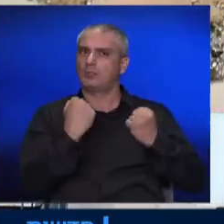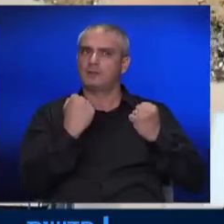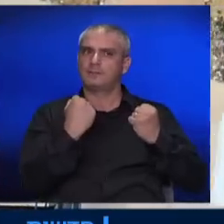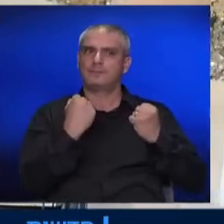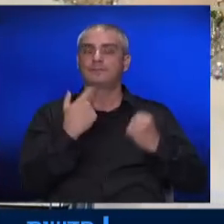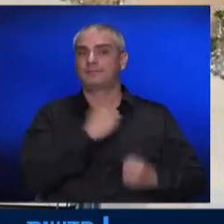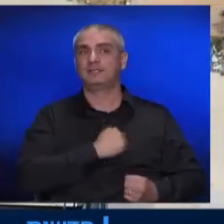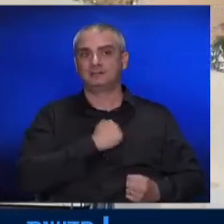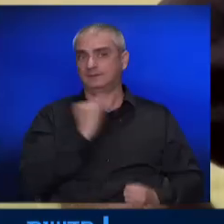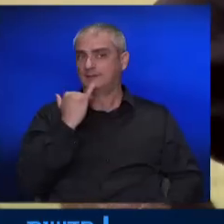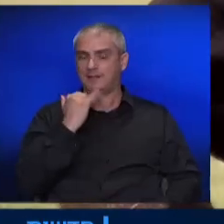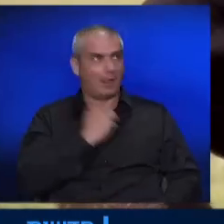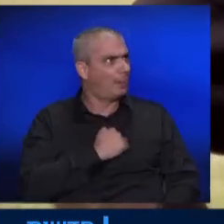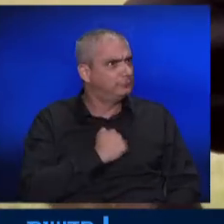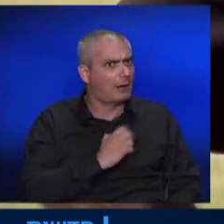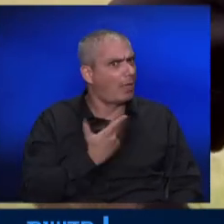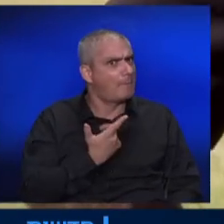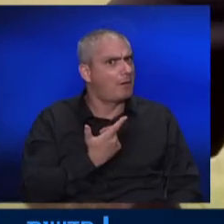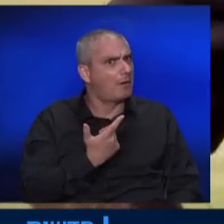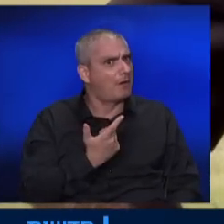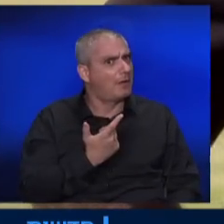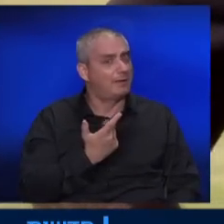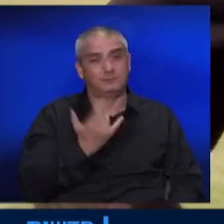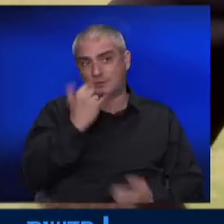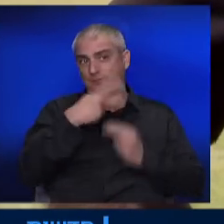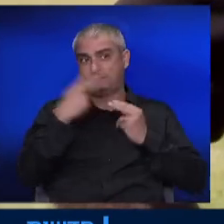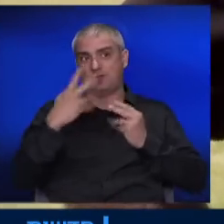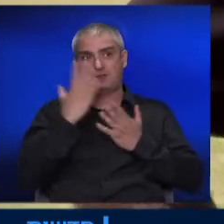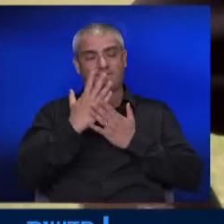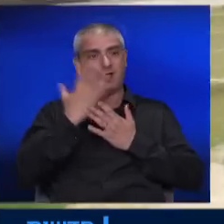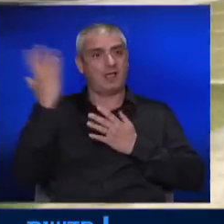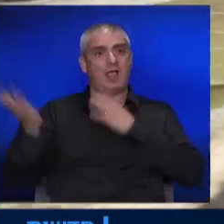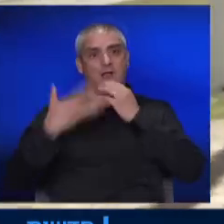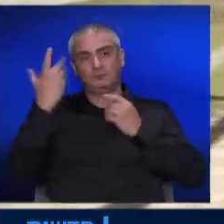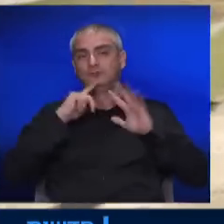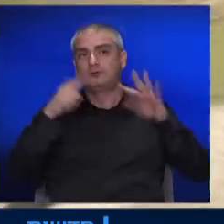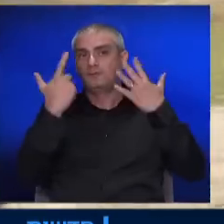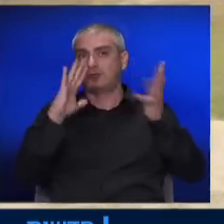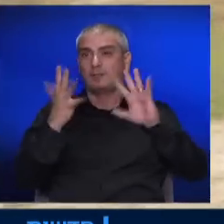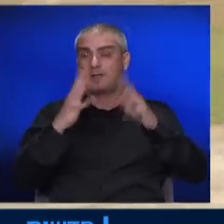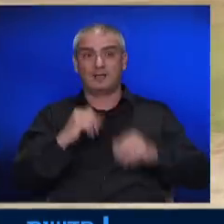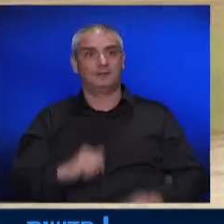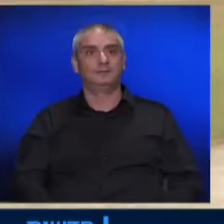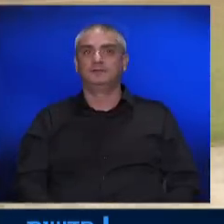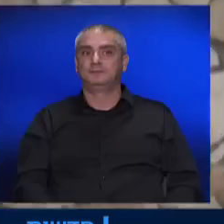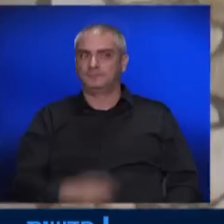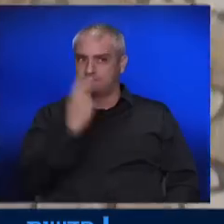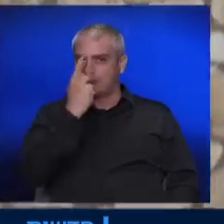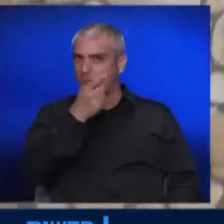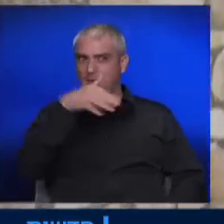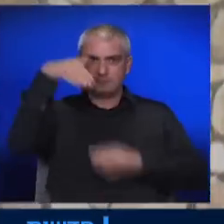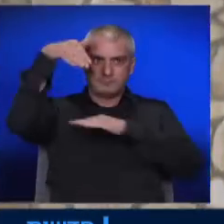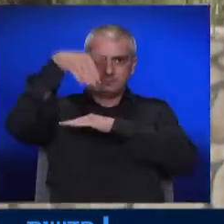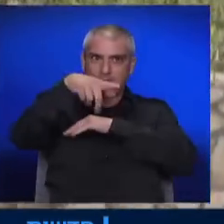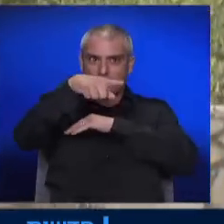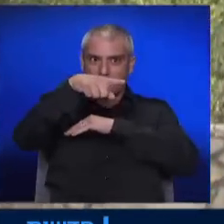כן. לצערך, למה? נכון, זה פרויקט שכבר מבצעים אותו 7 שנים בערך. אתם רואים את המדרון הזה? השכן מלמעלה,